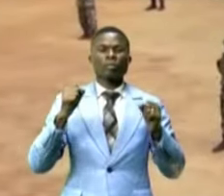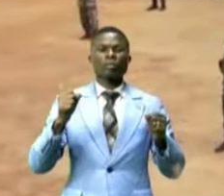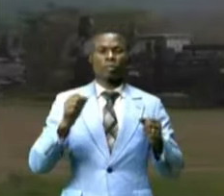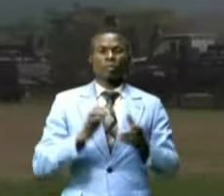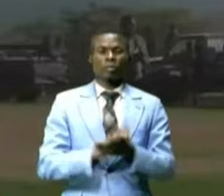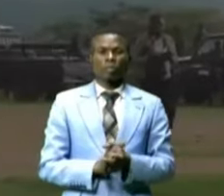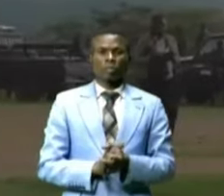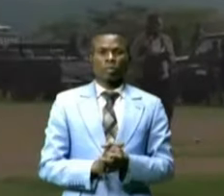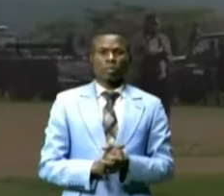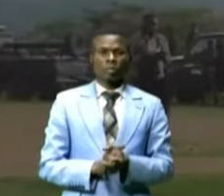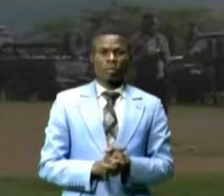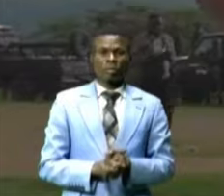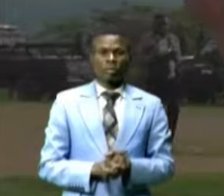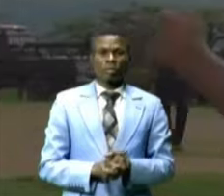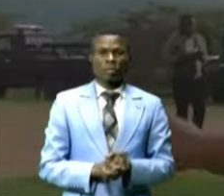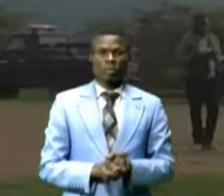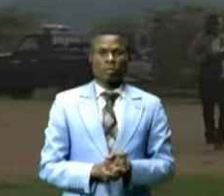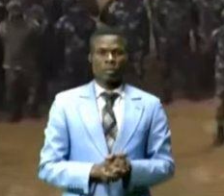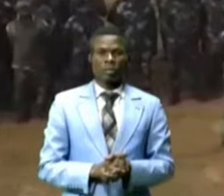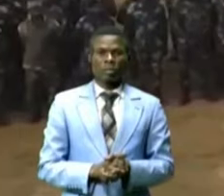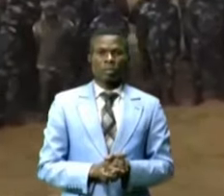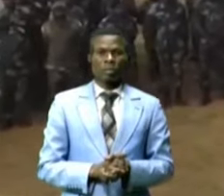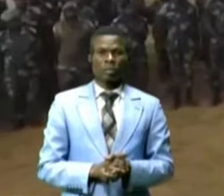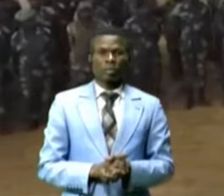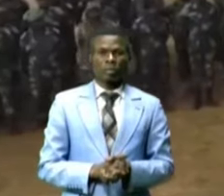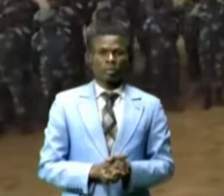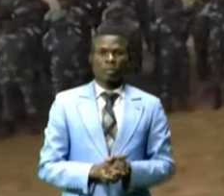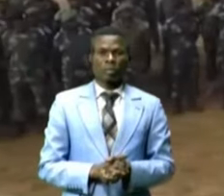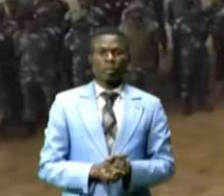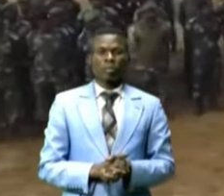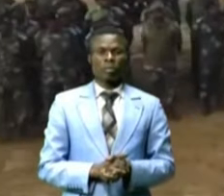Vous êtes prêts à la génération?